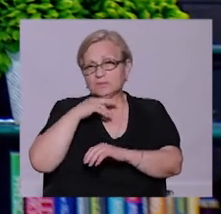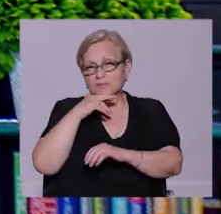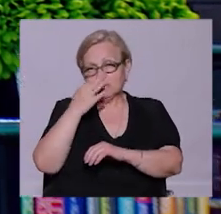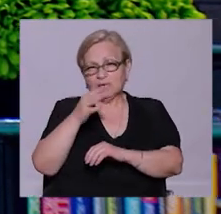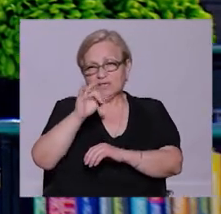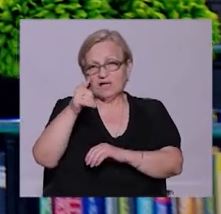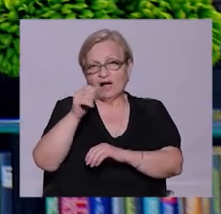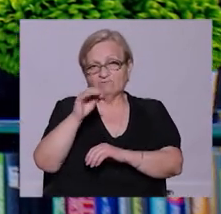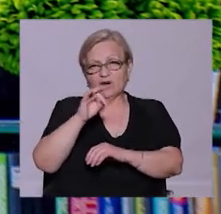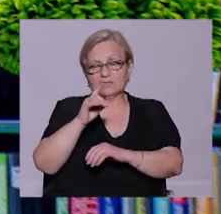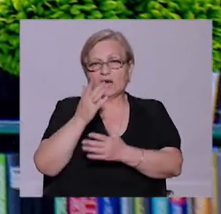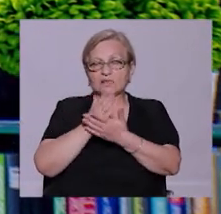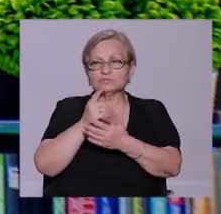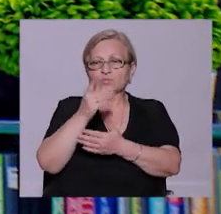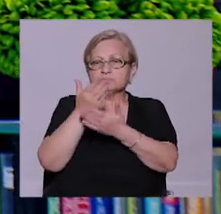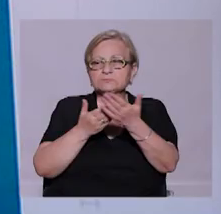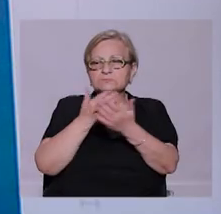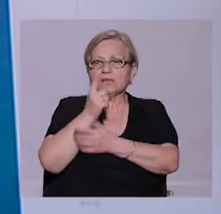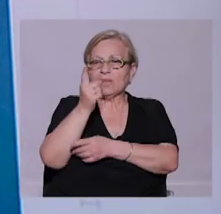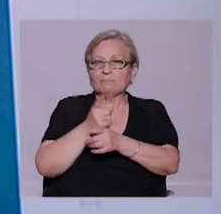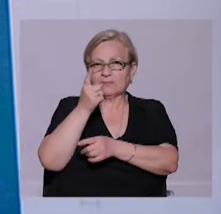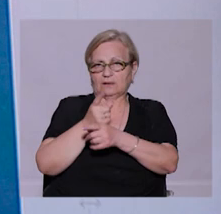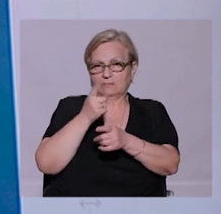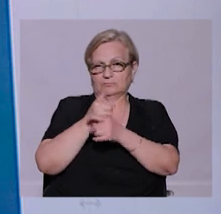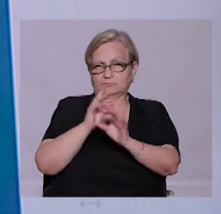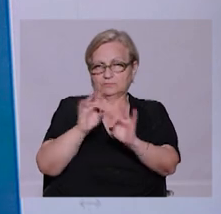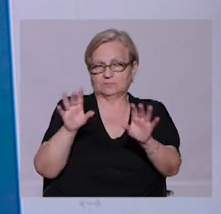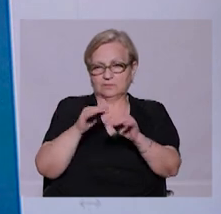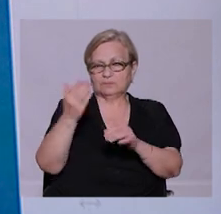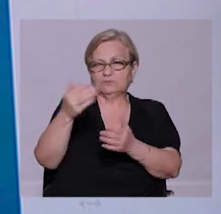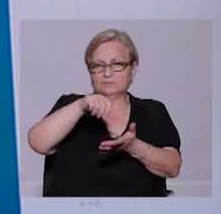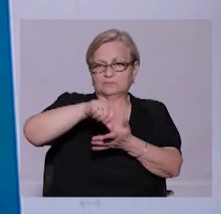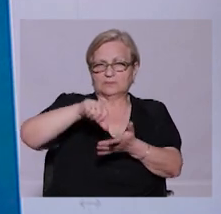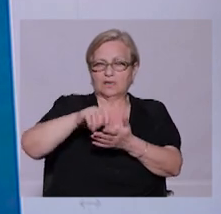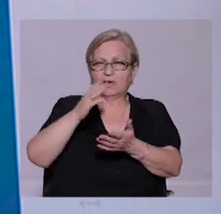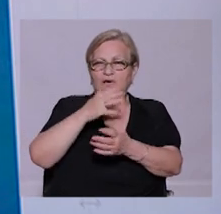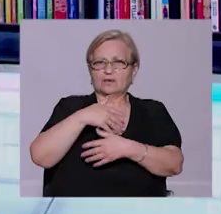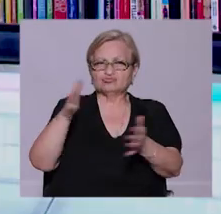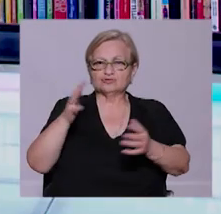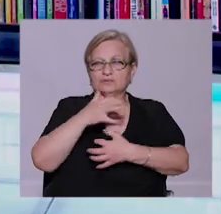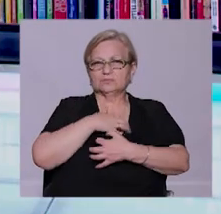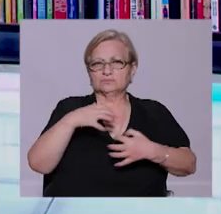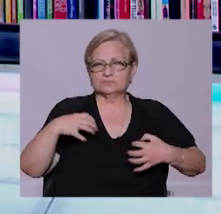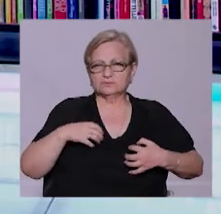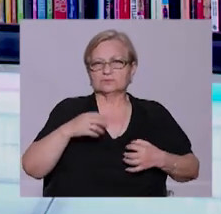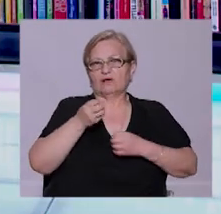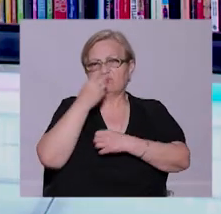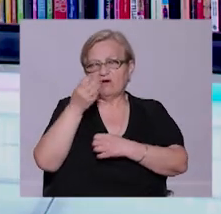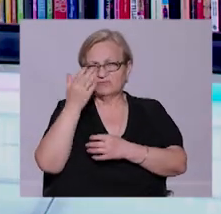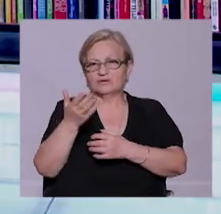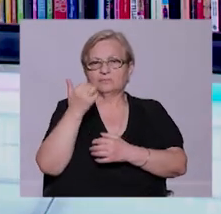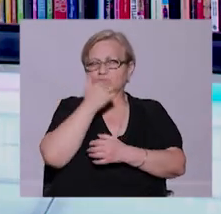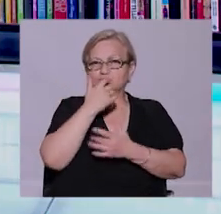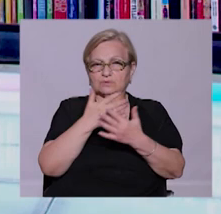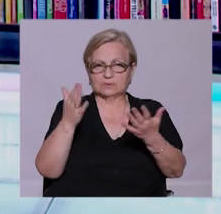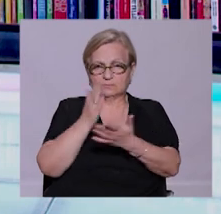იგავ არაკი არის დამრგებლური ხასიათის თხზულება, მისი პერსონაჟები ხშირად ცხოველები, მცენარეები ან უსულო საგნები